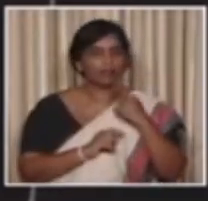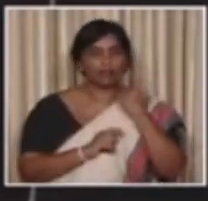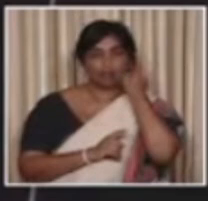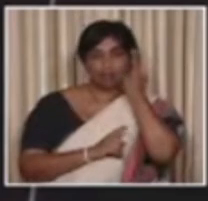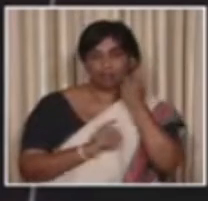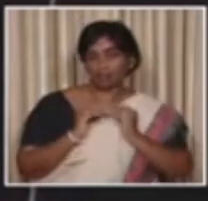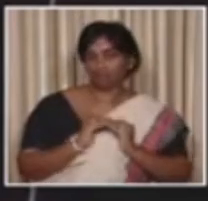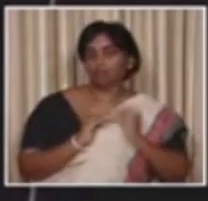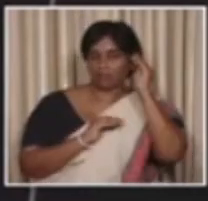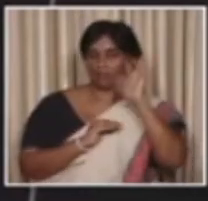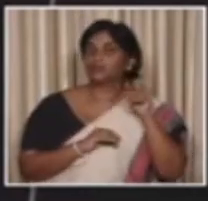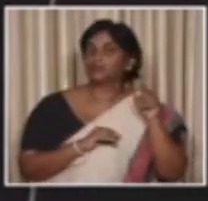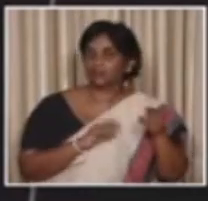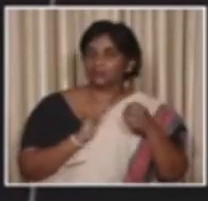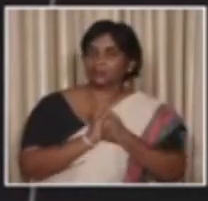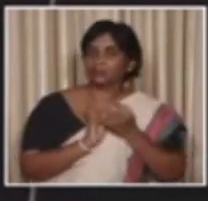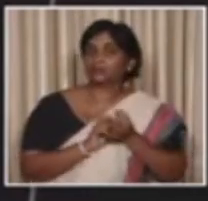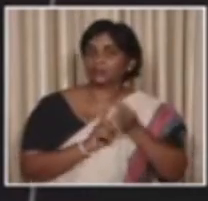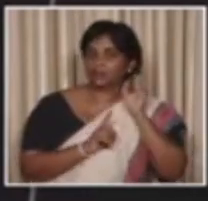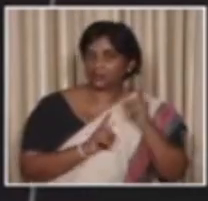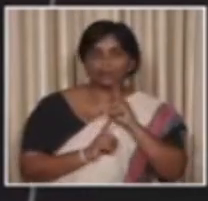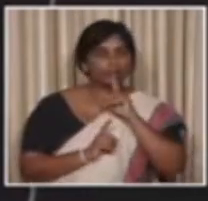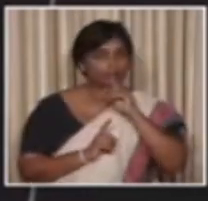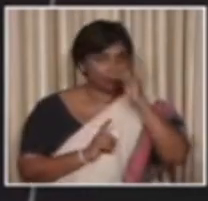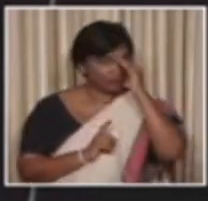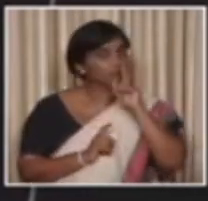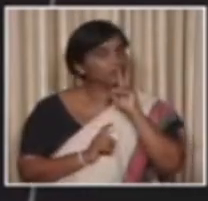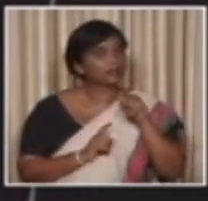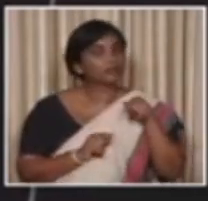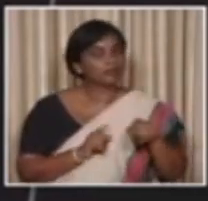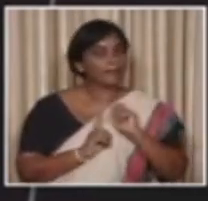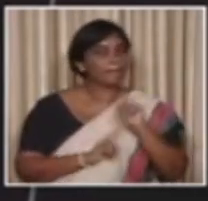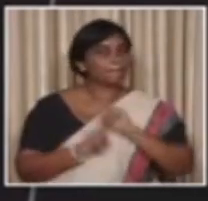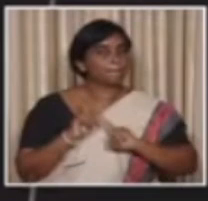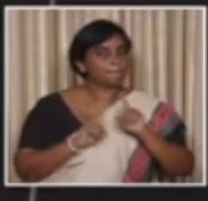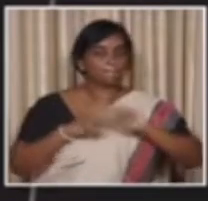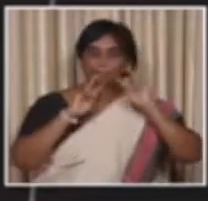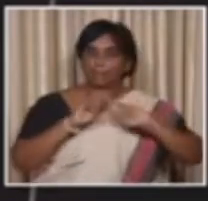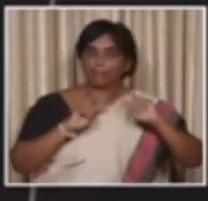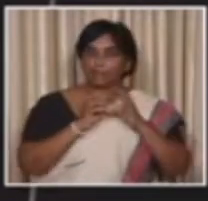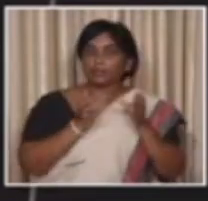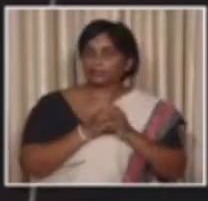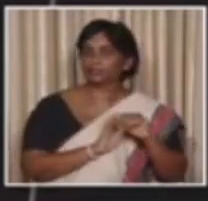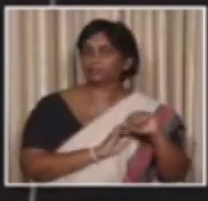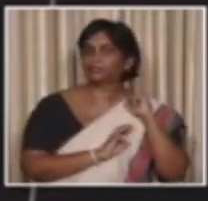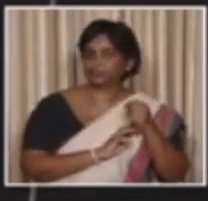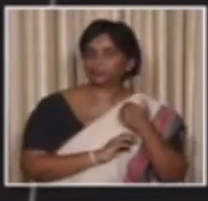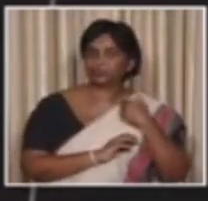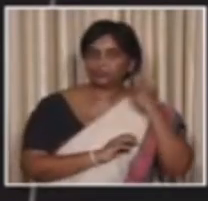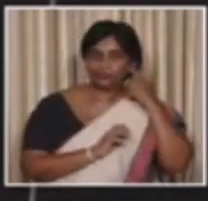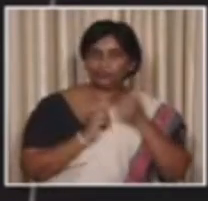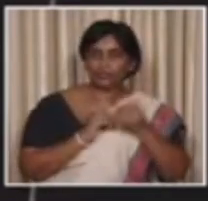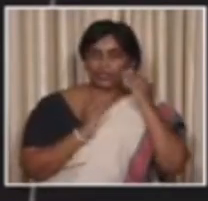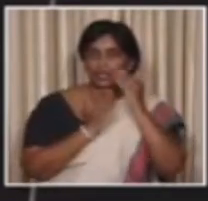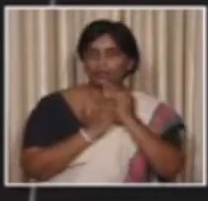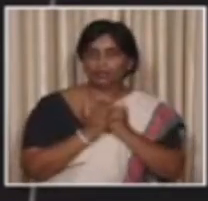දැනුමෙන් පෝෂණය කරන්න ඕනේ. ඒ නිසා තිකරු ජනාධිපතිතුමනි කතානායකතුමාට කියලා අපි මේ පාර්ලිමේන්තුවේ රිසර්ච් යුනිට් එක ශක්තිමත් කරන්න. අපිට මතකයි අපි එහෙ